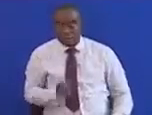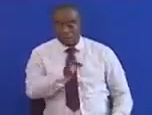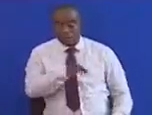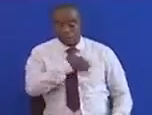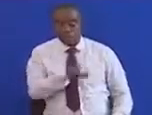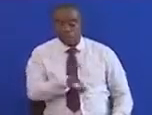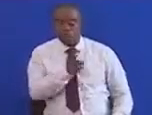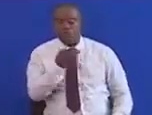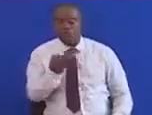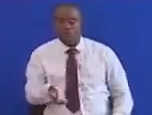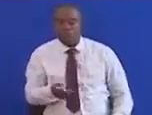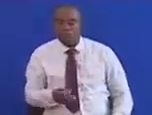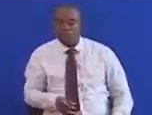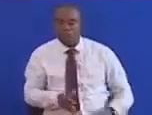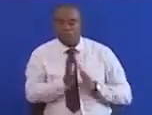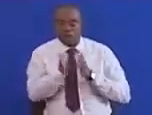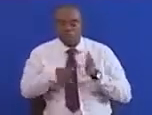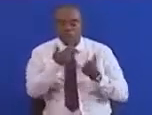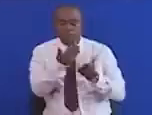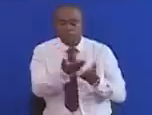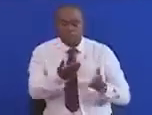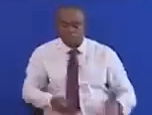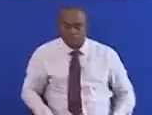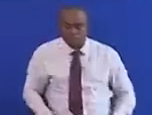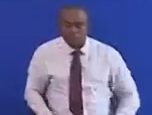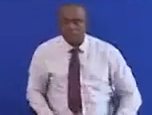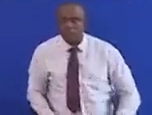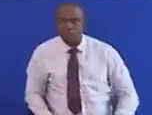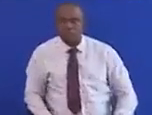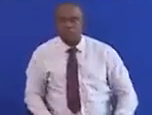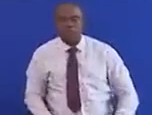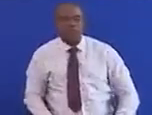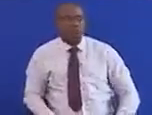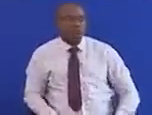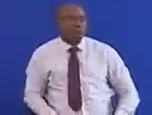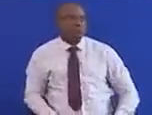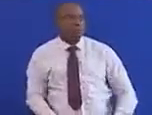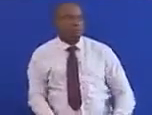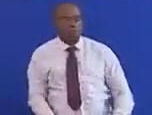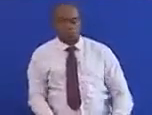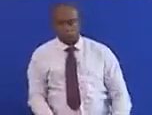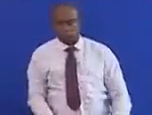pia ulikuwaje? Mheshimiwa Spika, naomba kuwasilisha. Asante sana.